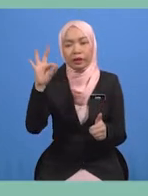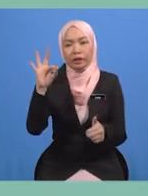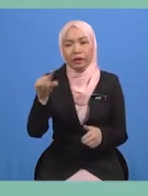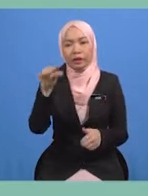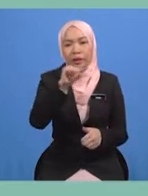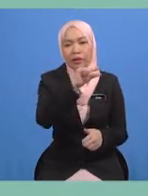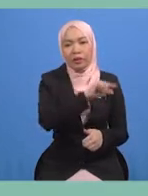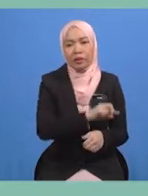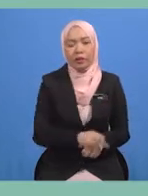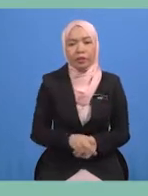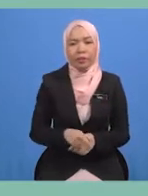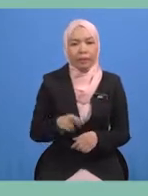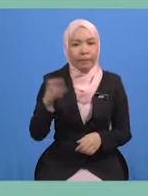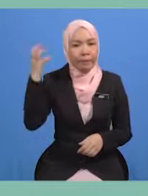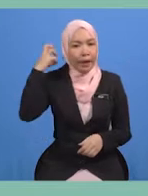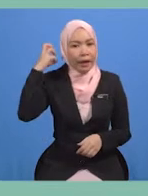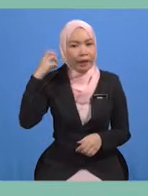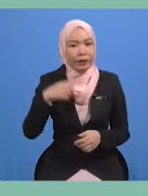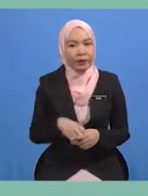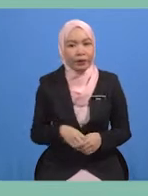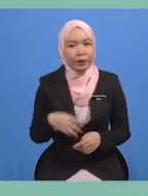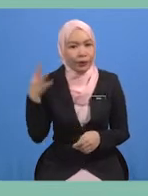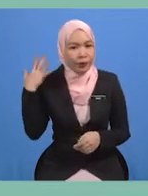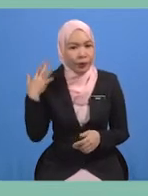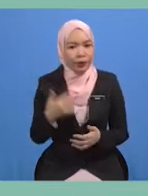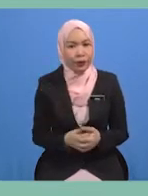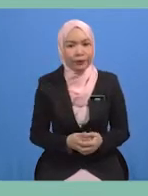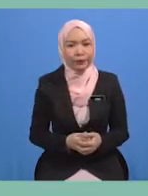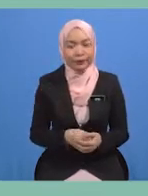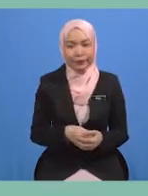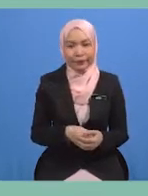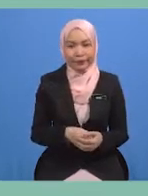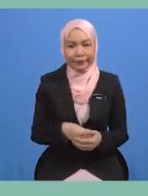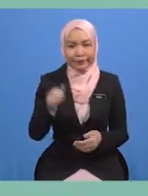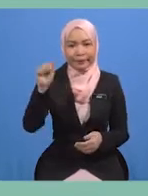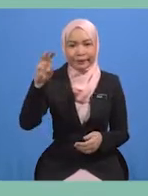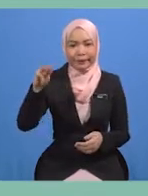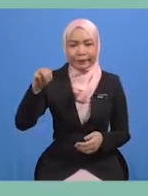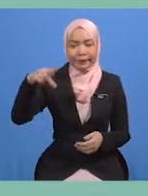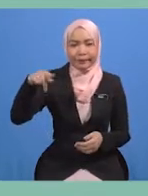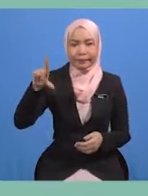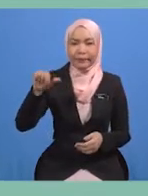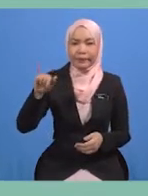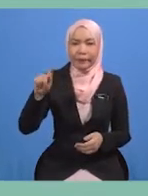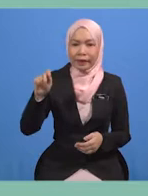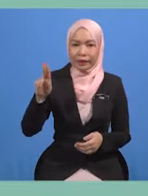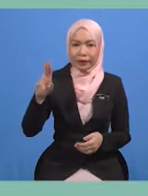Amplitude gelombang radio adalah sama dengan amplitude gelombang